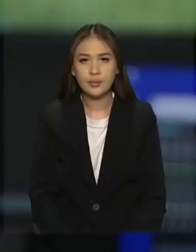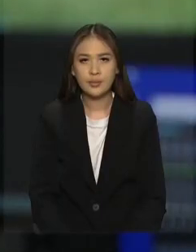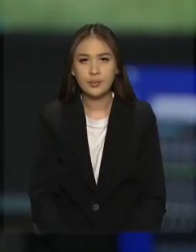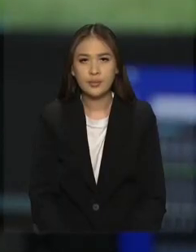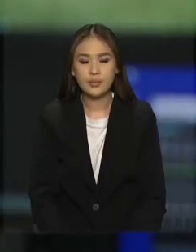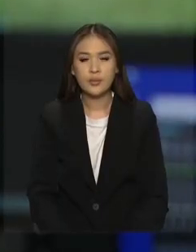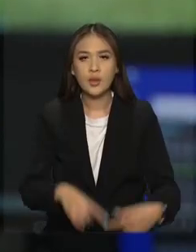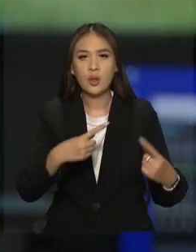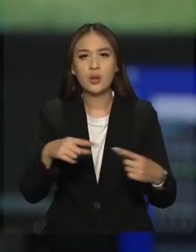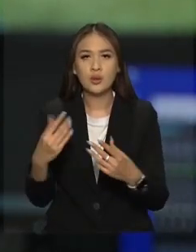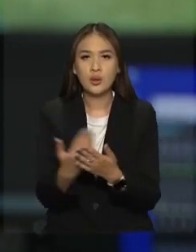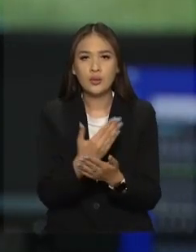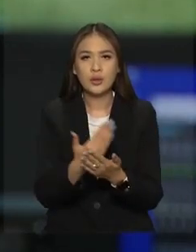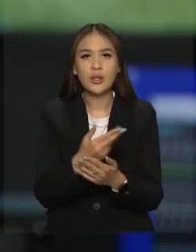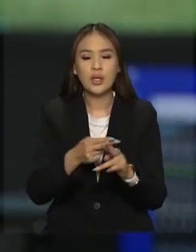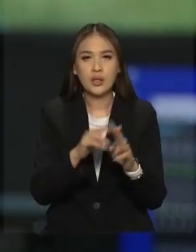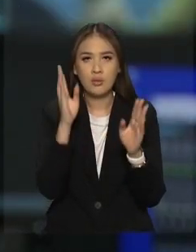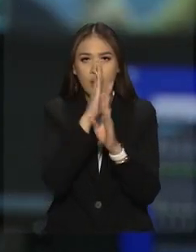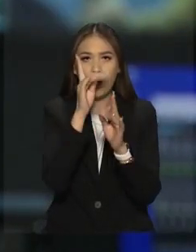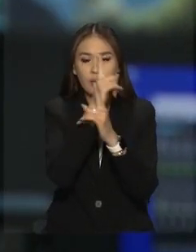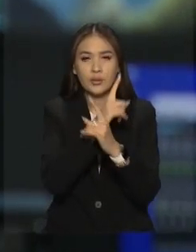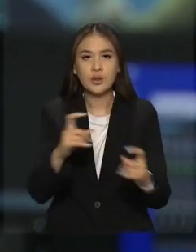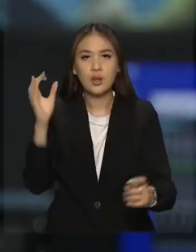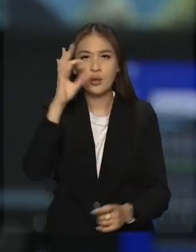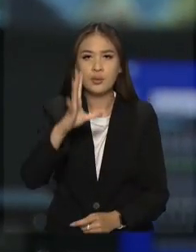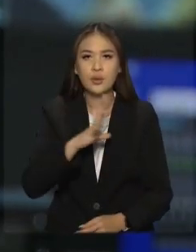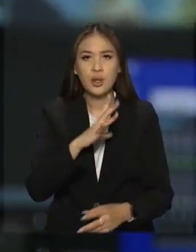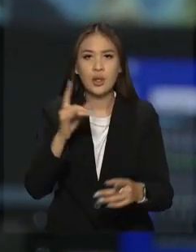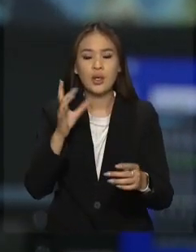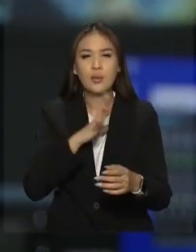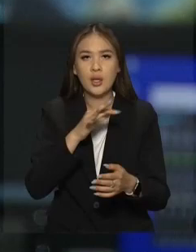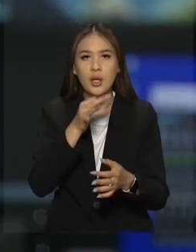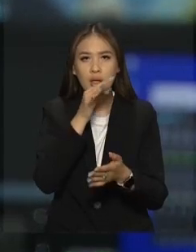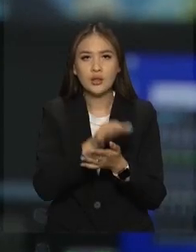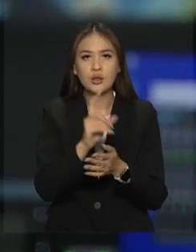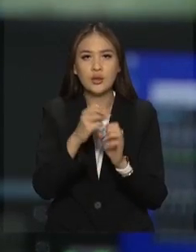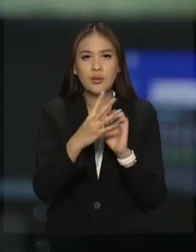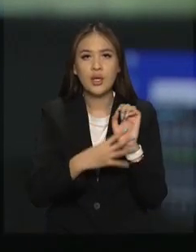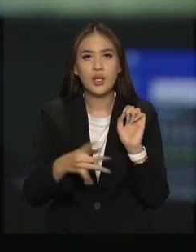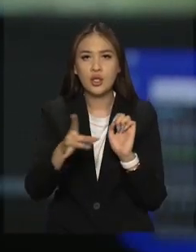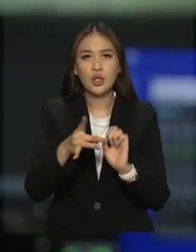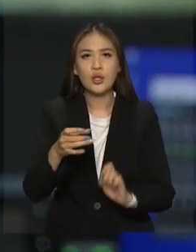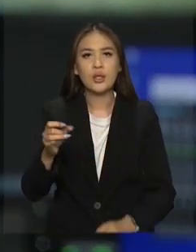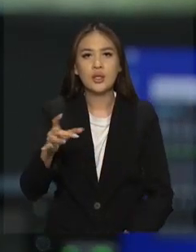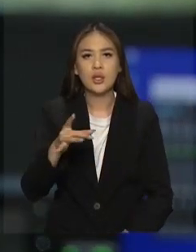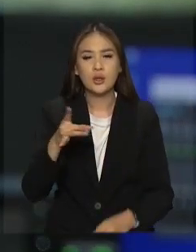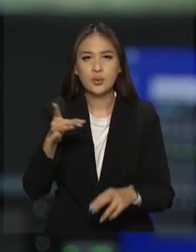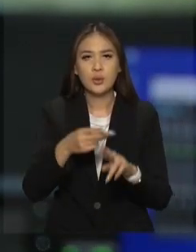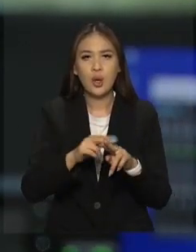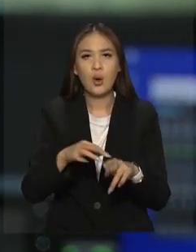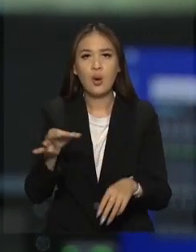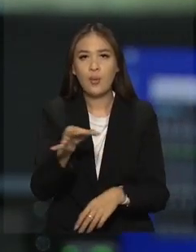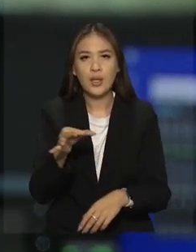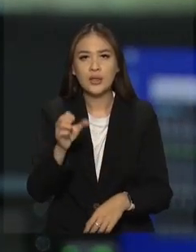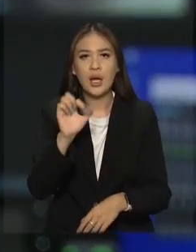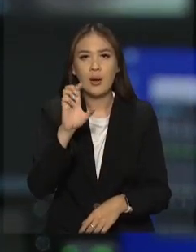к другим новостям синоптики объявили о Штормовом предупреждении в 19 регионах Республики в области Абай